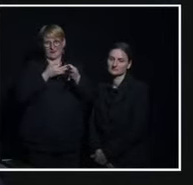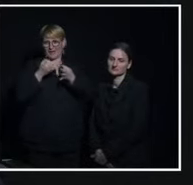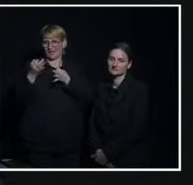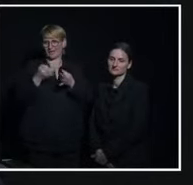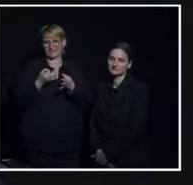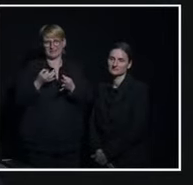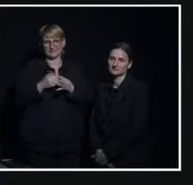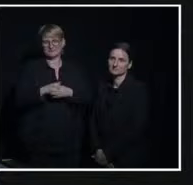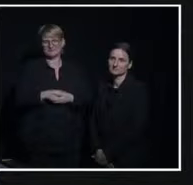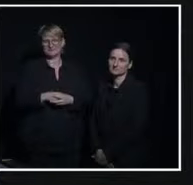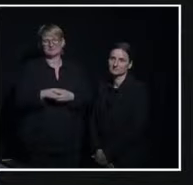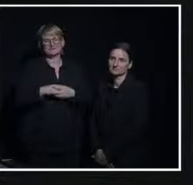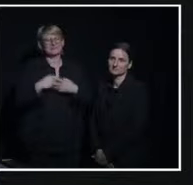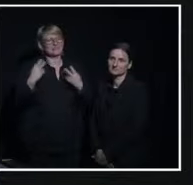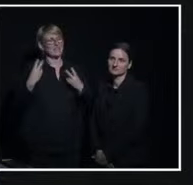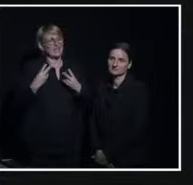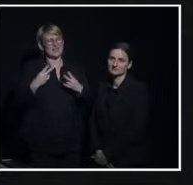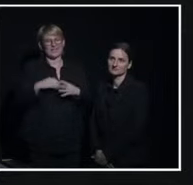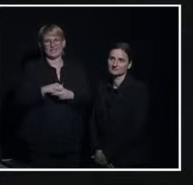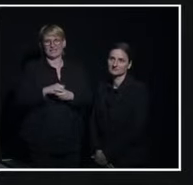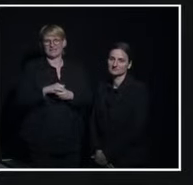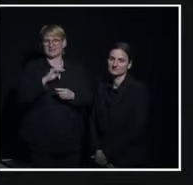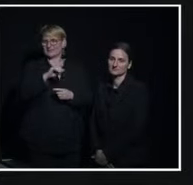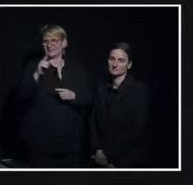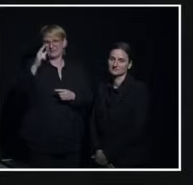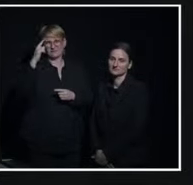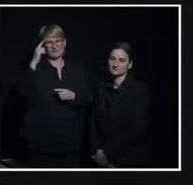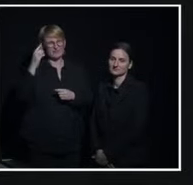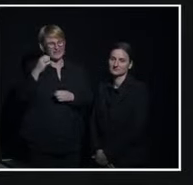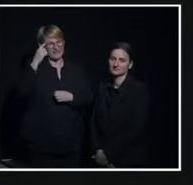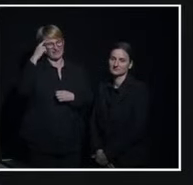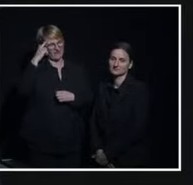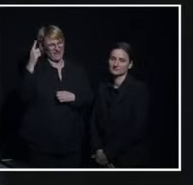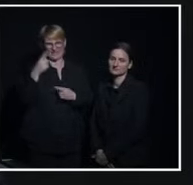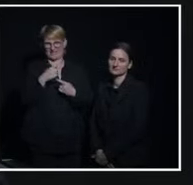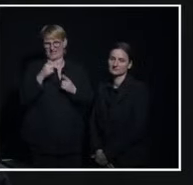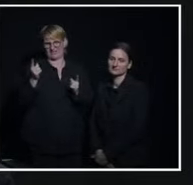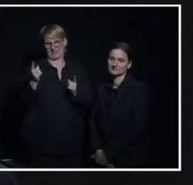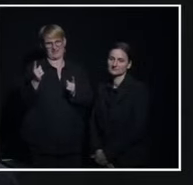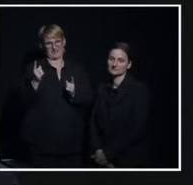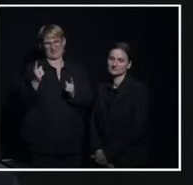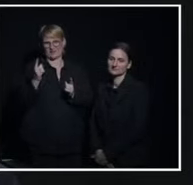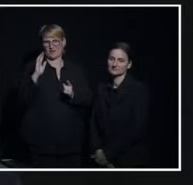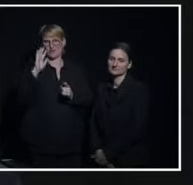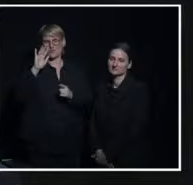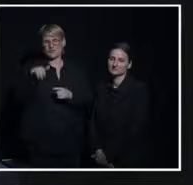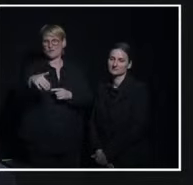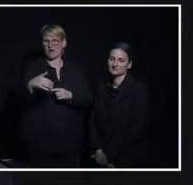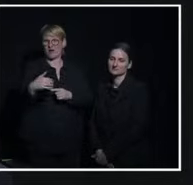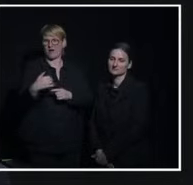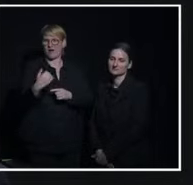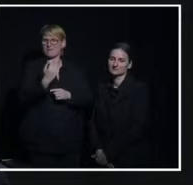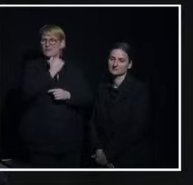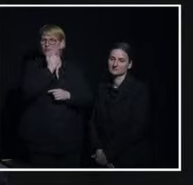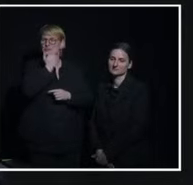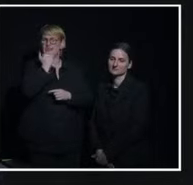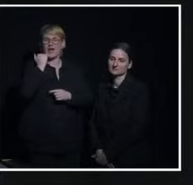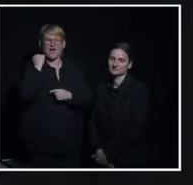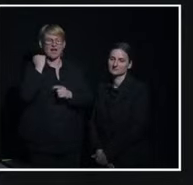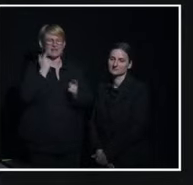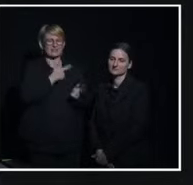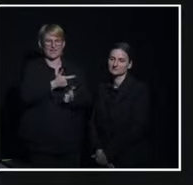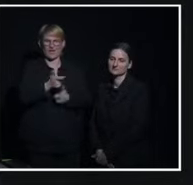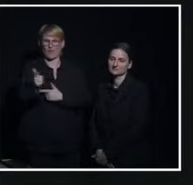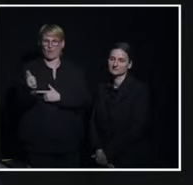gegenüberstehe, ja, und die wenig wissen über den brutalen Terror, der